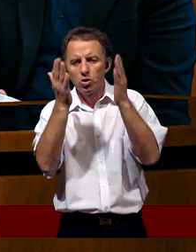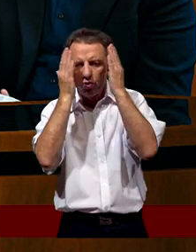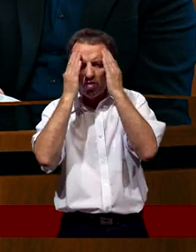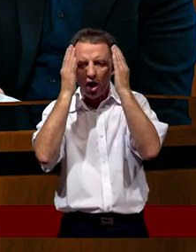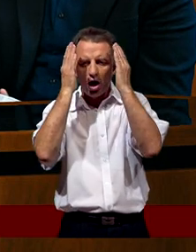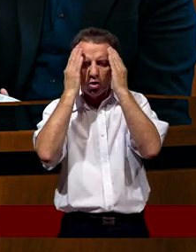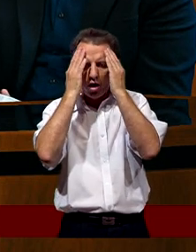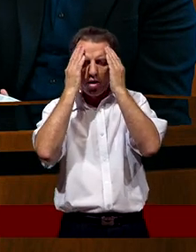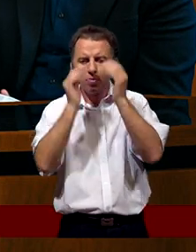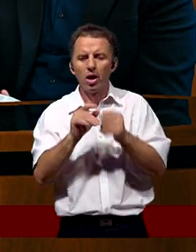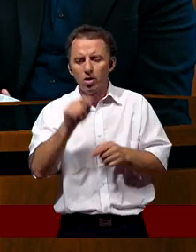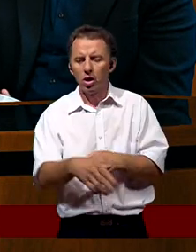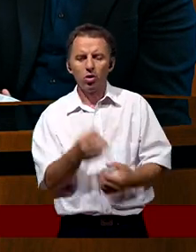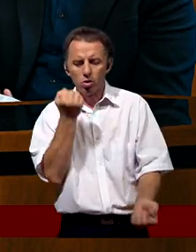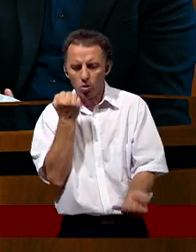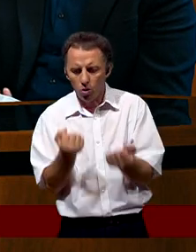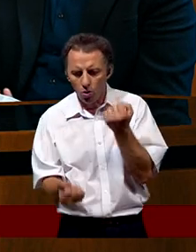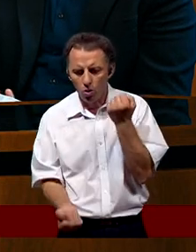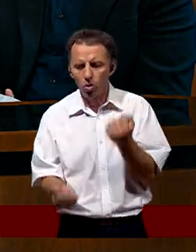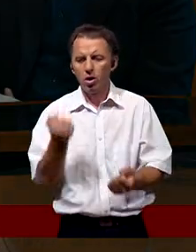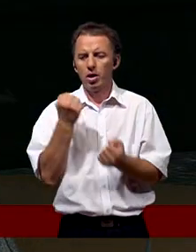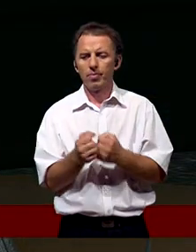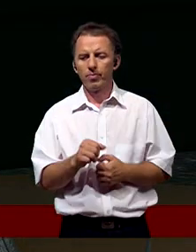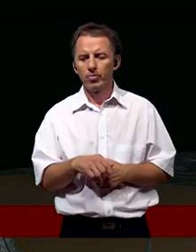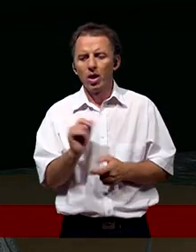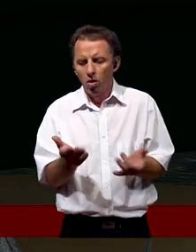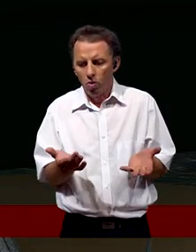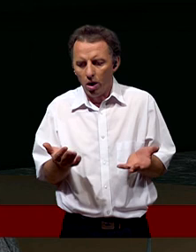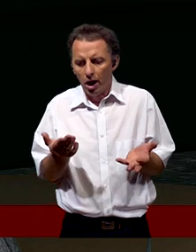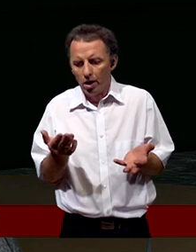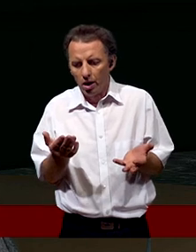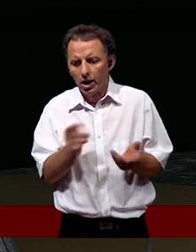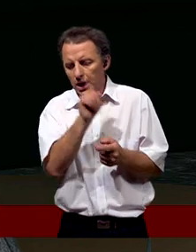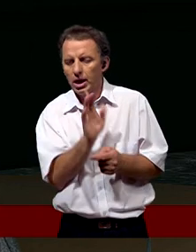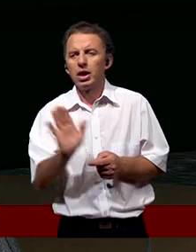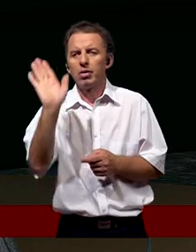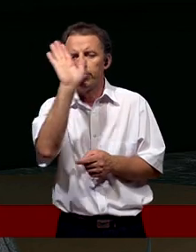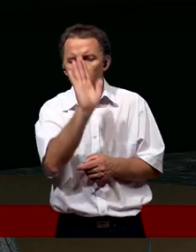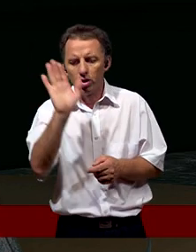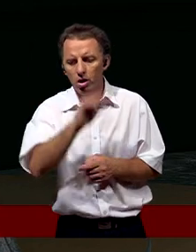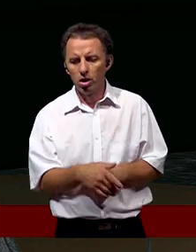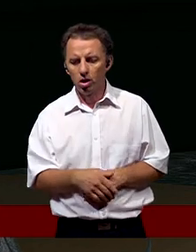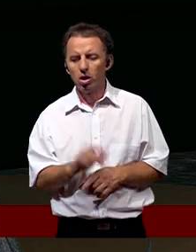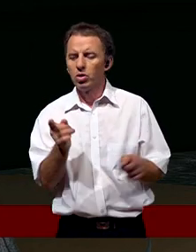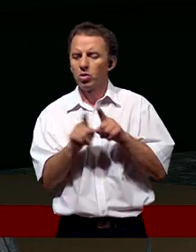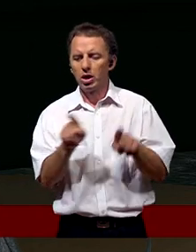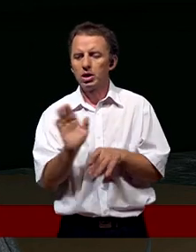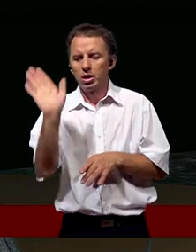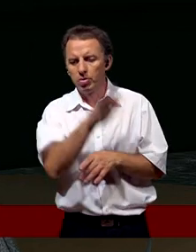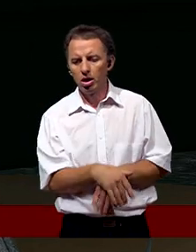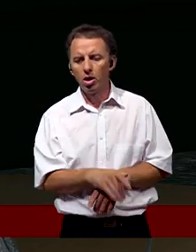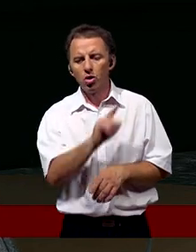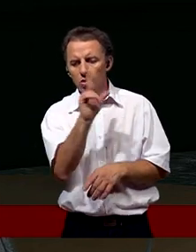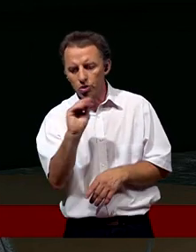świadomy. Wręcz to jest tak trudne, to niby jest łatwe z Bogiem. Ale też co to znaczy z